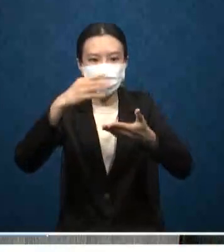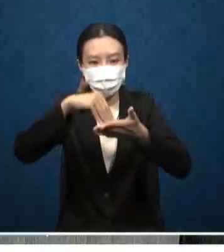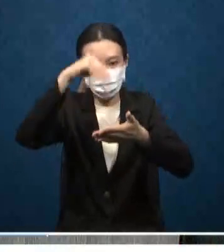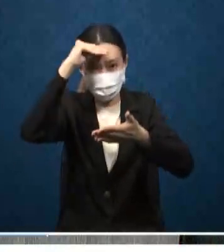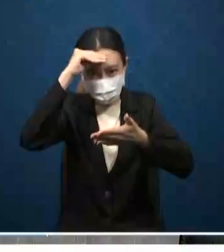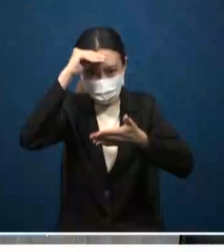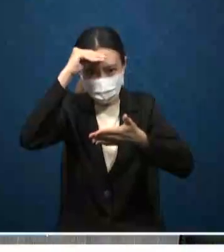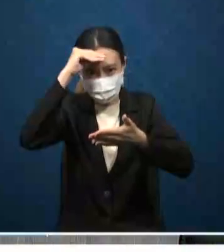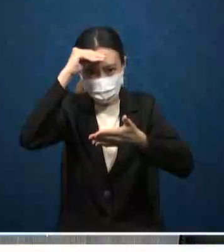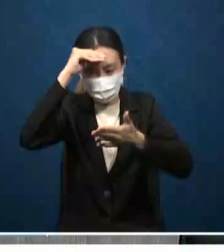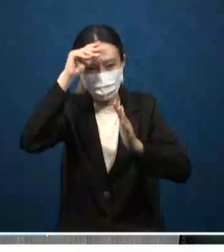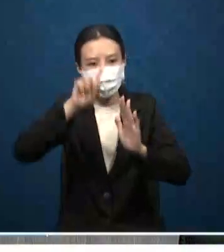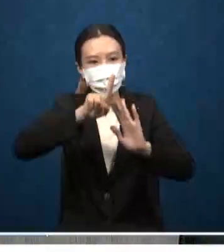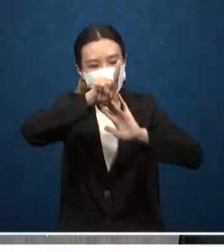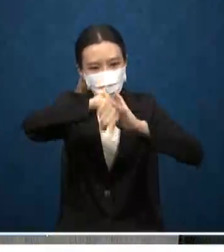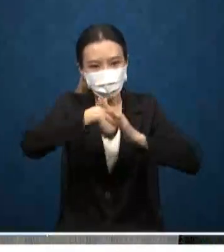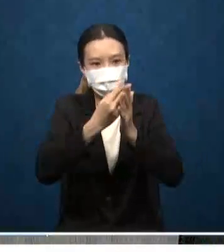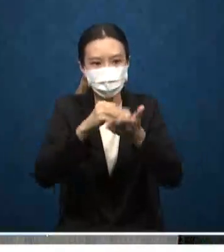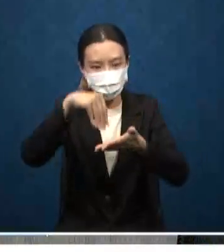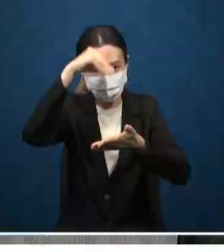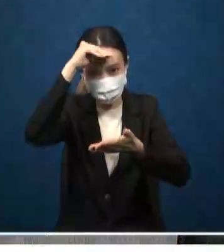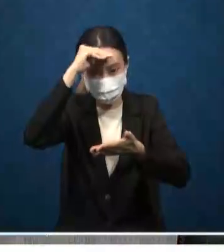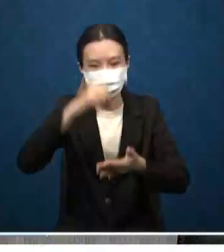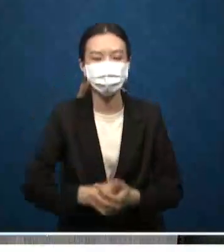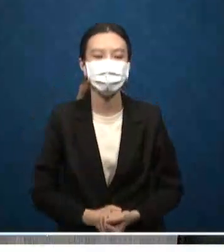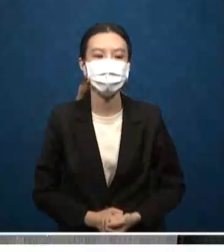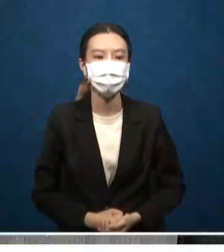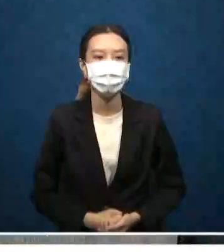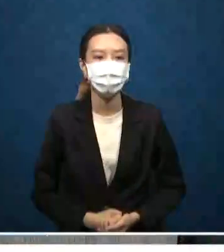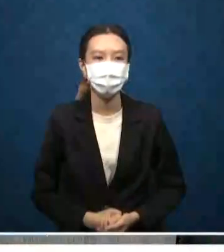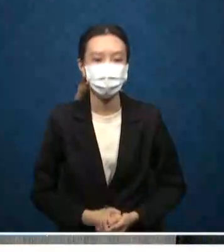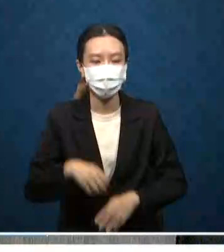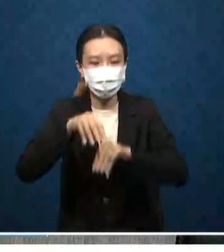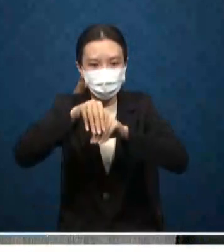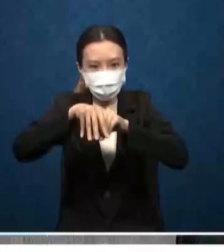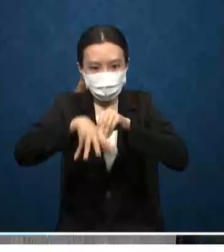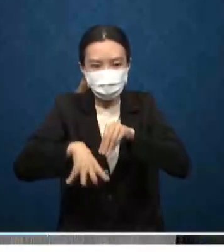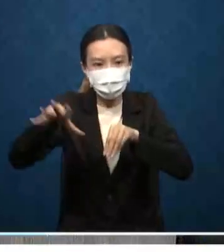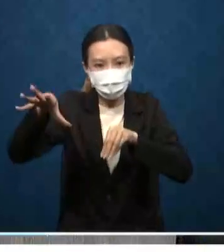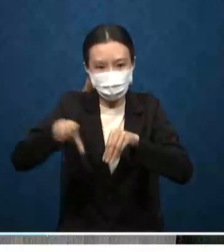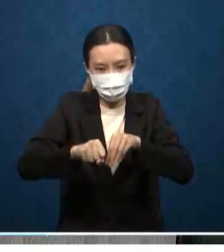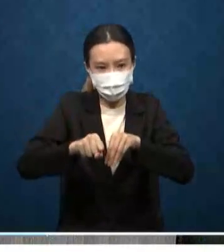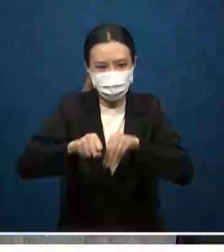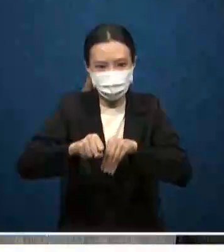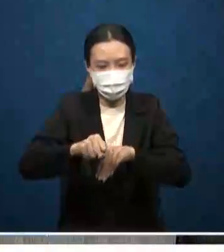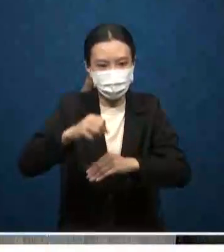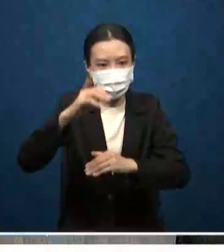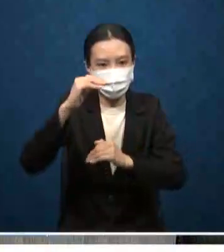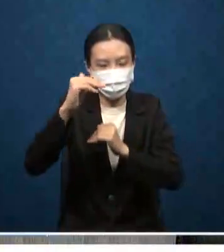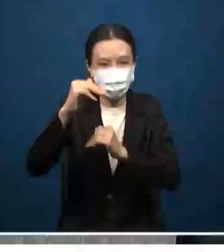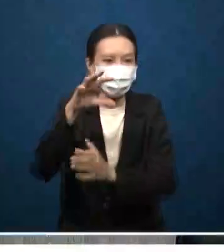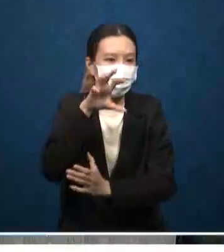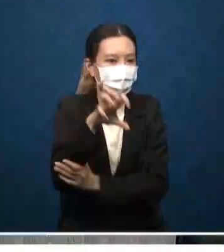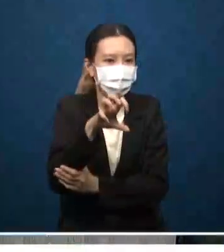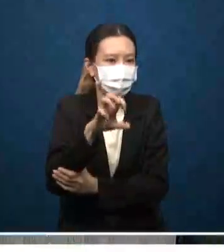ชั่วโมงเรียนผมเรียนท่านประธานครับว่าเราไปเอาโครงสร้างเอาจำนวนวิชามาเป็นตัวกำกับไม่ได้ครับ